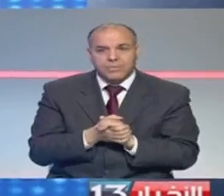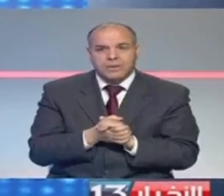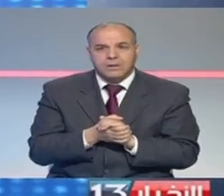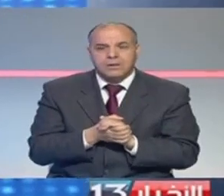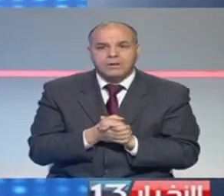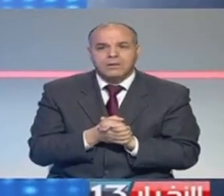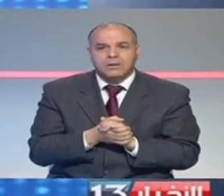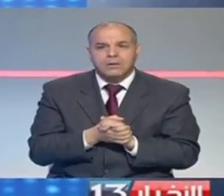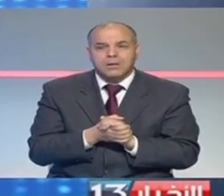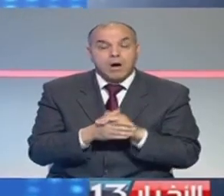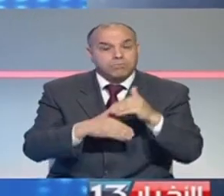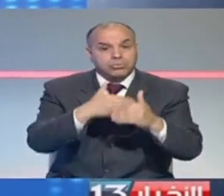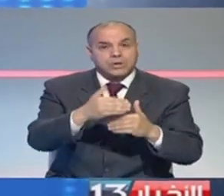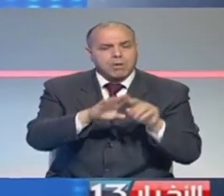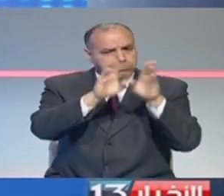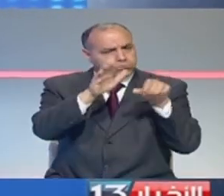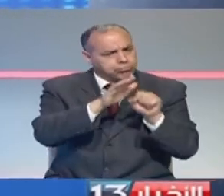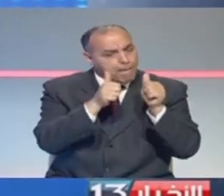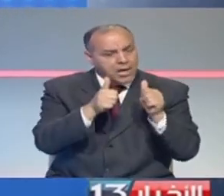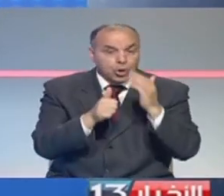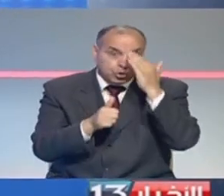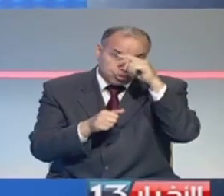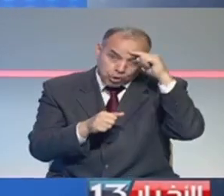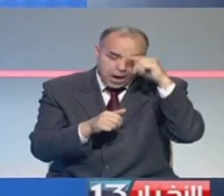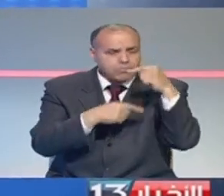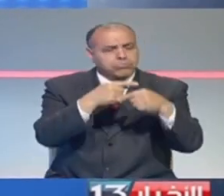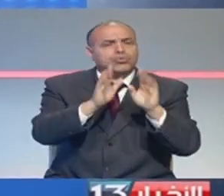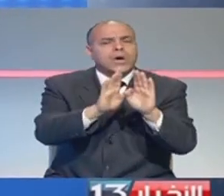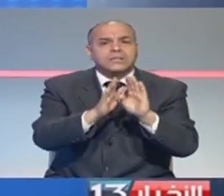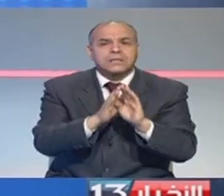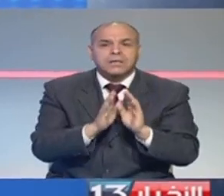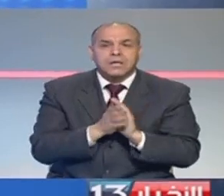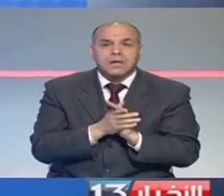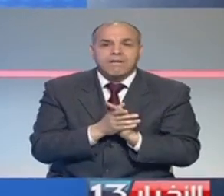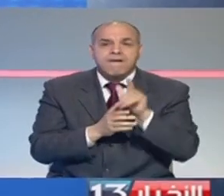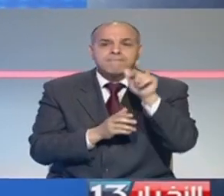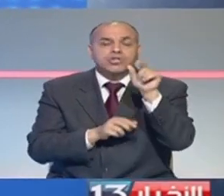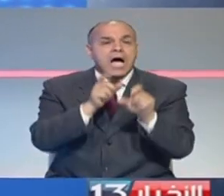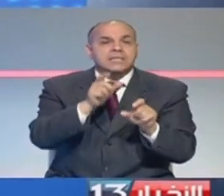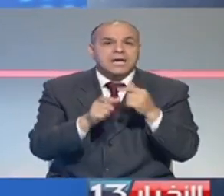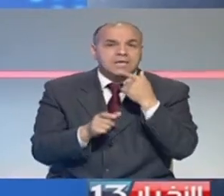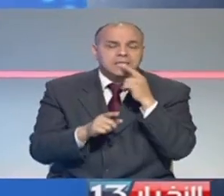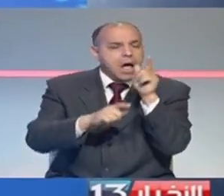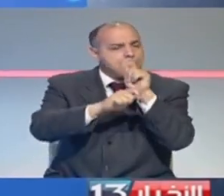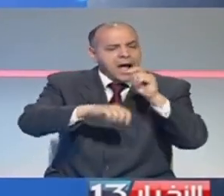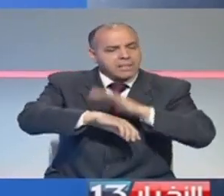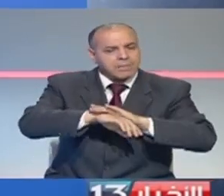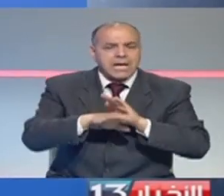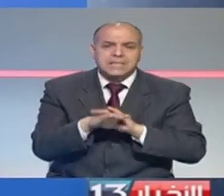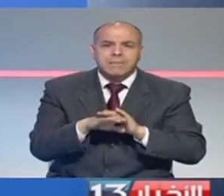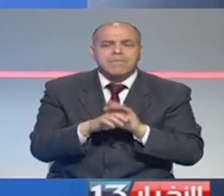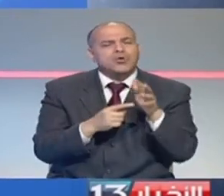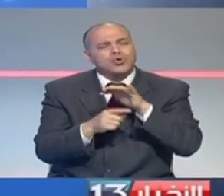يعني مشيت في الحجر الصحي، وان شاء الله يواصلوا. الا انه مش نقول راهو فما برشا عباد ما احترمتش